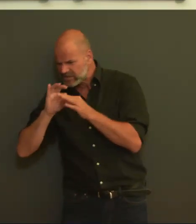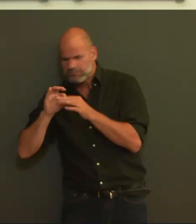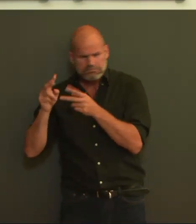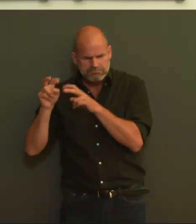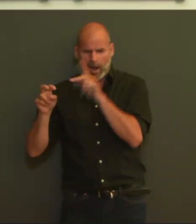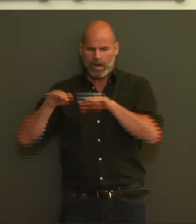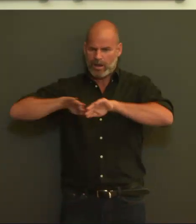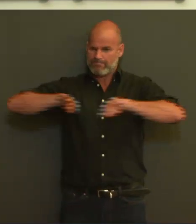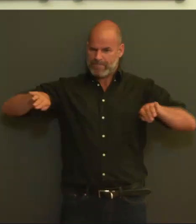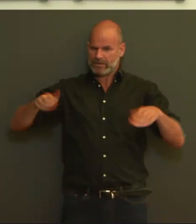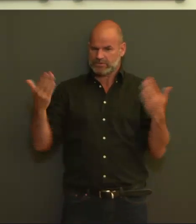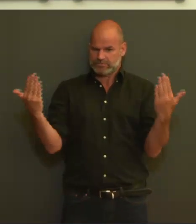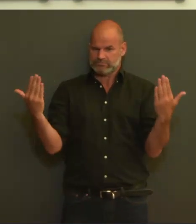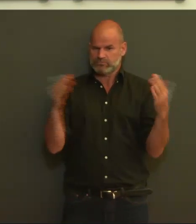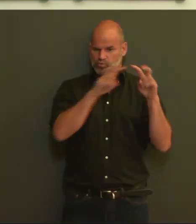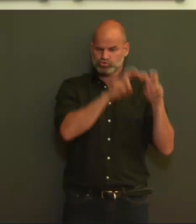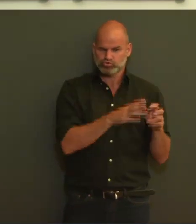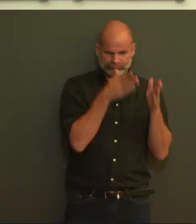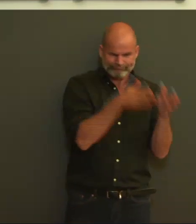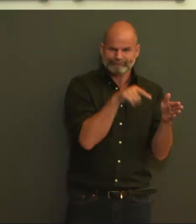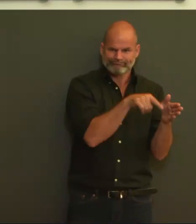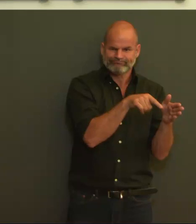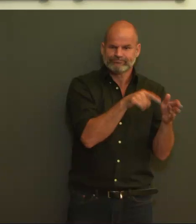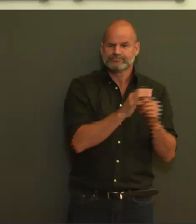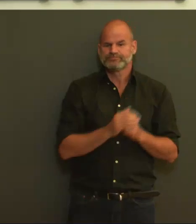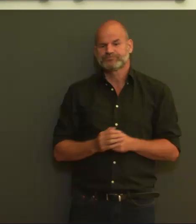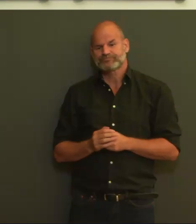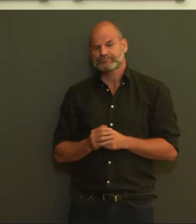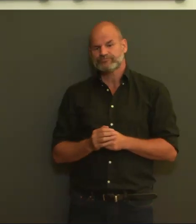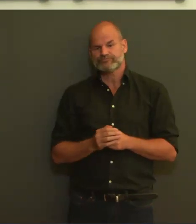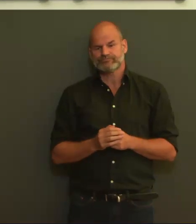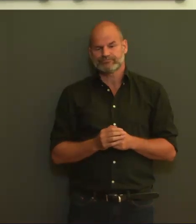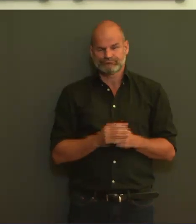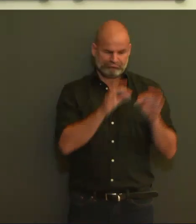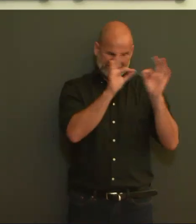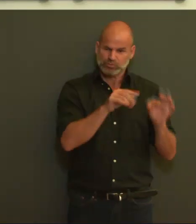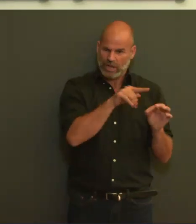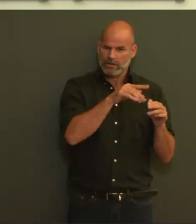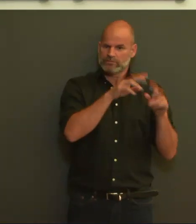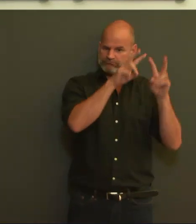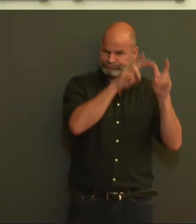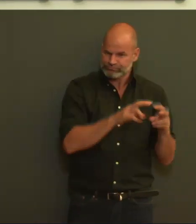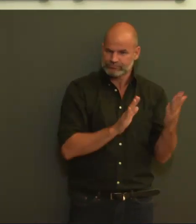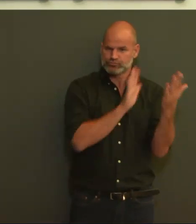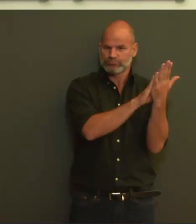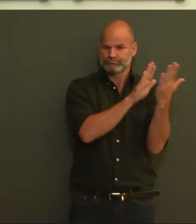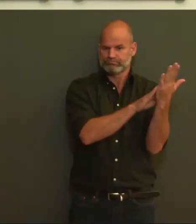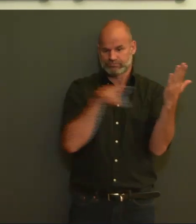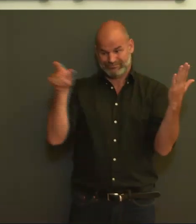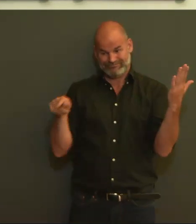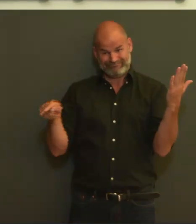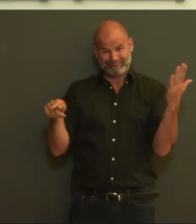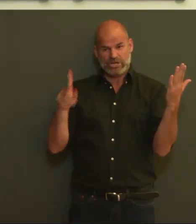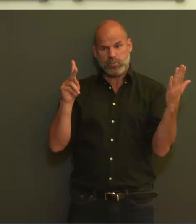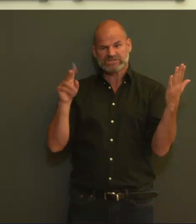systeem gebruikt en een apart register. Dat is niet opgenomen in deze cijfers dus. In totaal werden